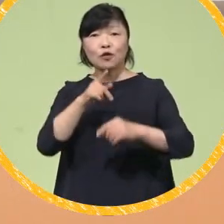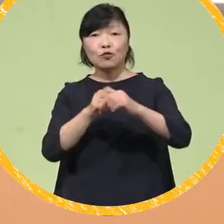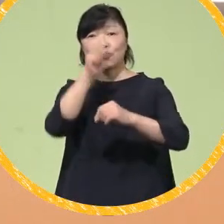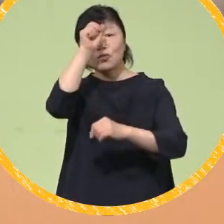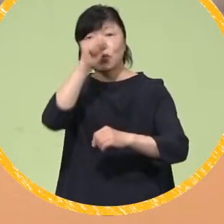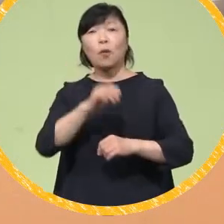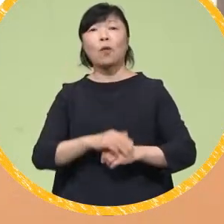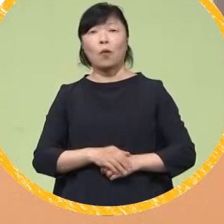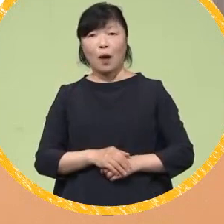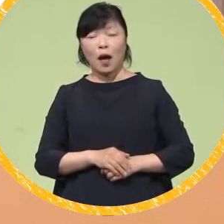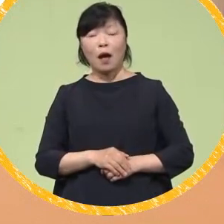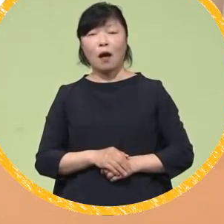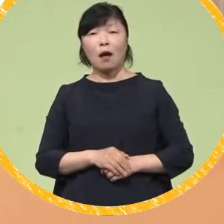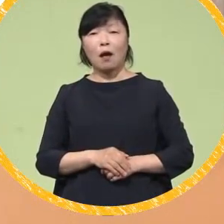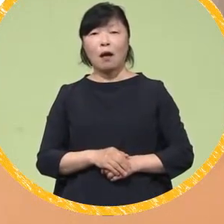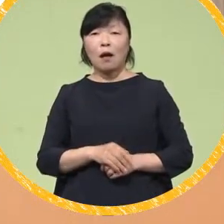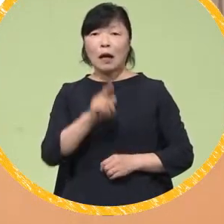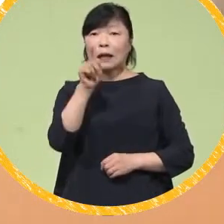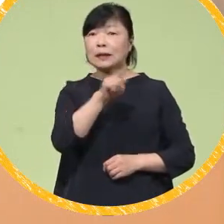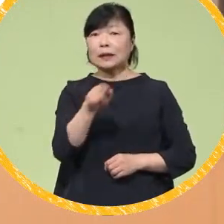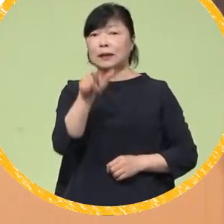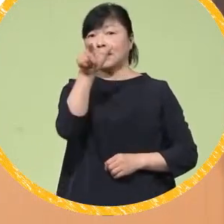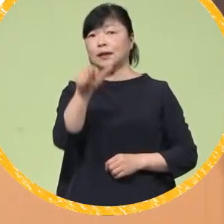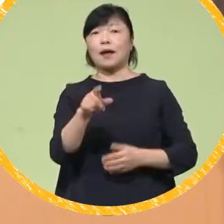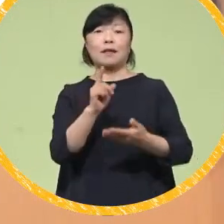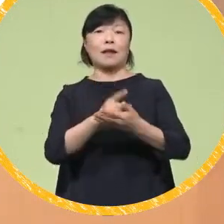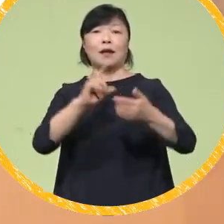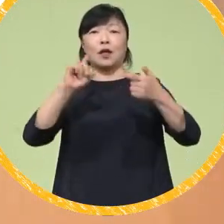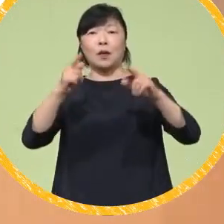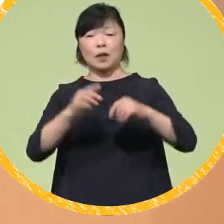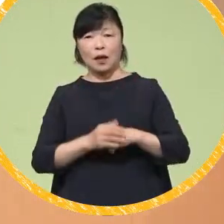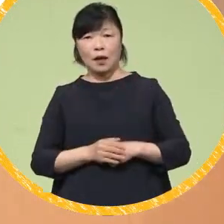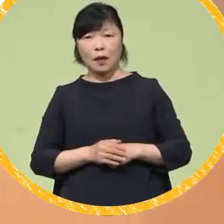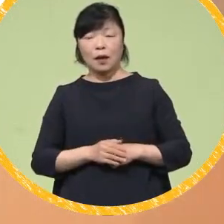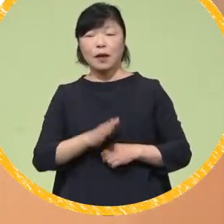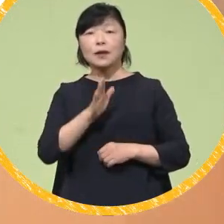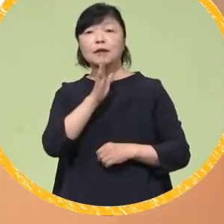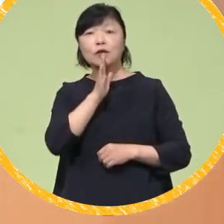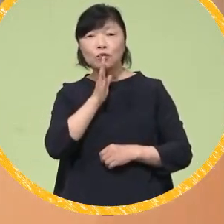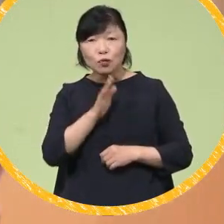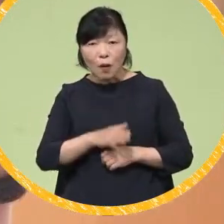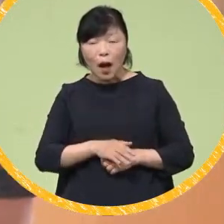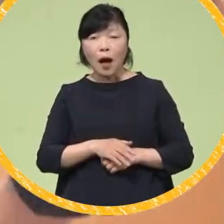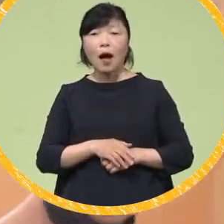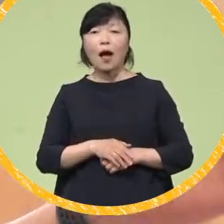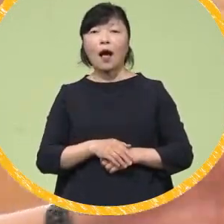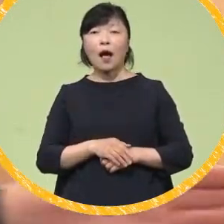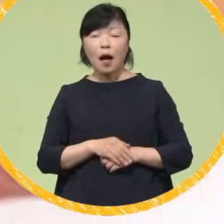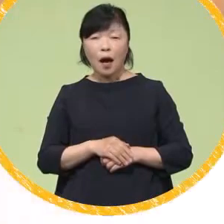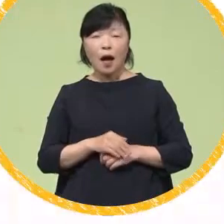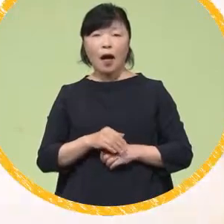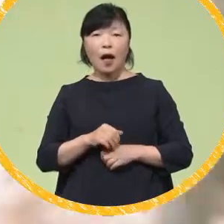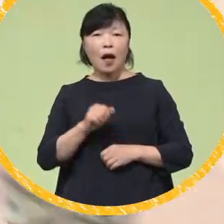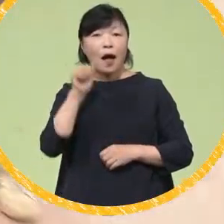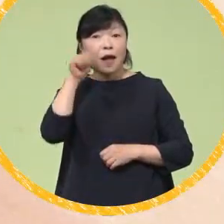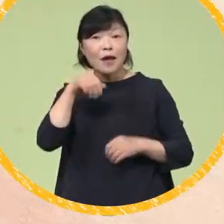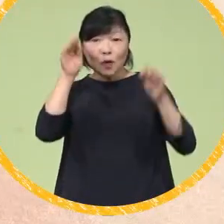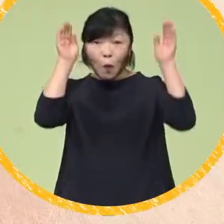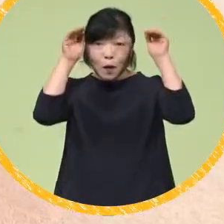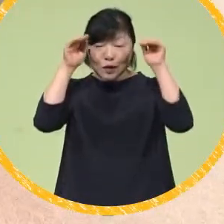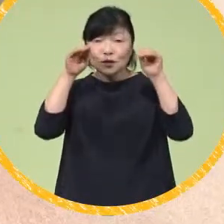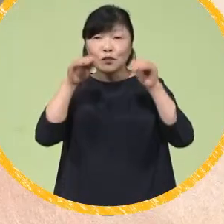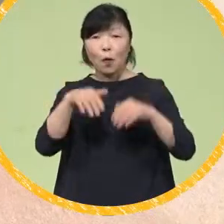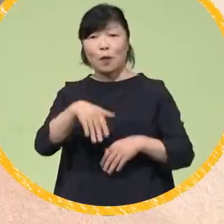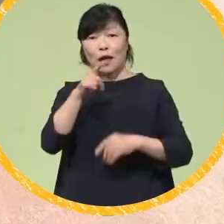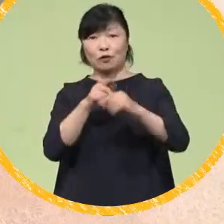ども、注意するのは人間だけではございません。実はペットも熱中症にか